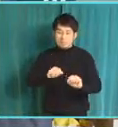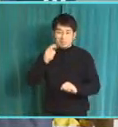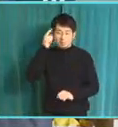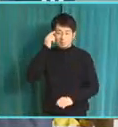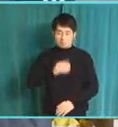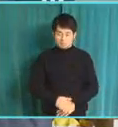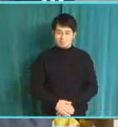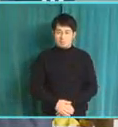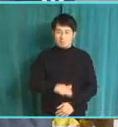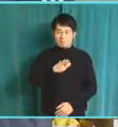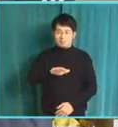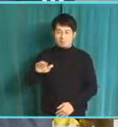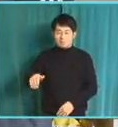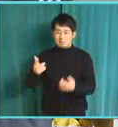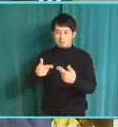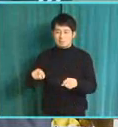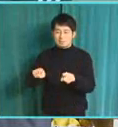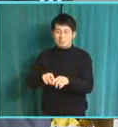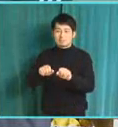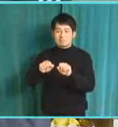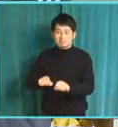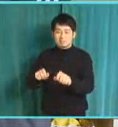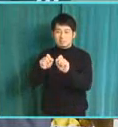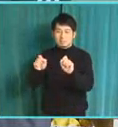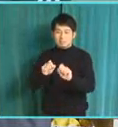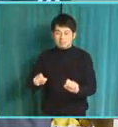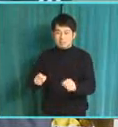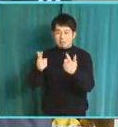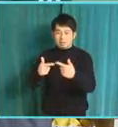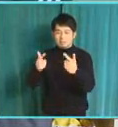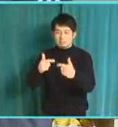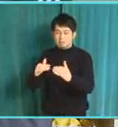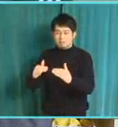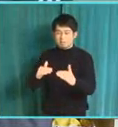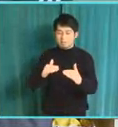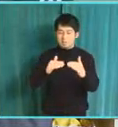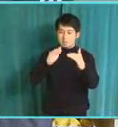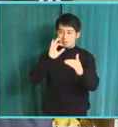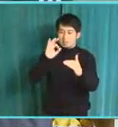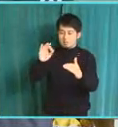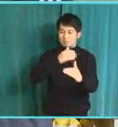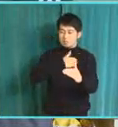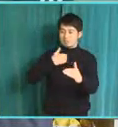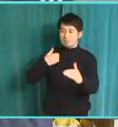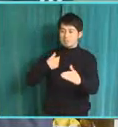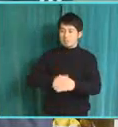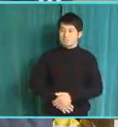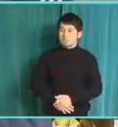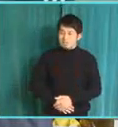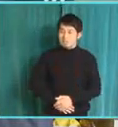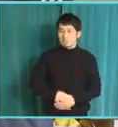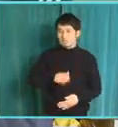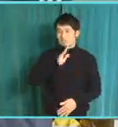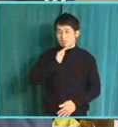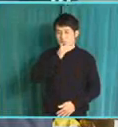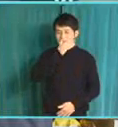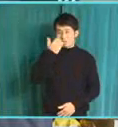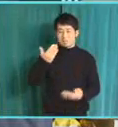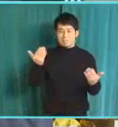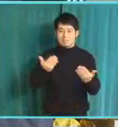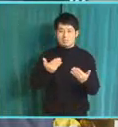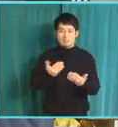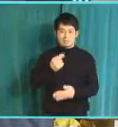一緒にいるということで、子どもの成長、日々の成長をすぐ近くで感じることができる、とてもやりがいのある仕事となっています。 は